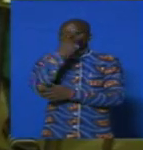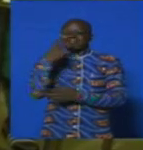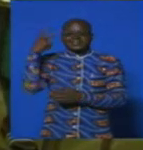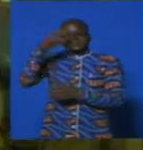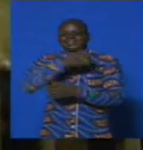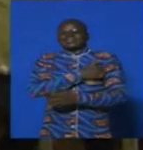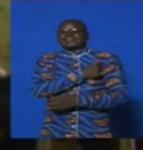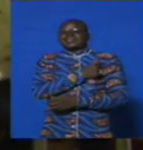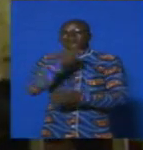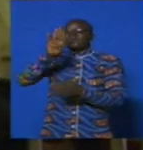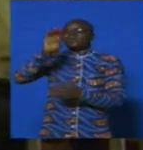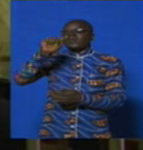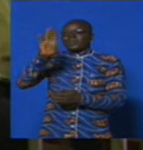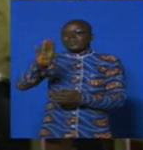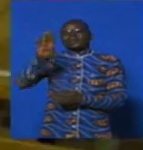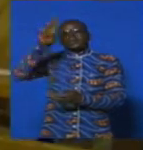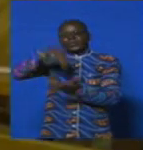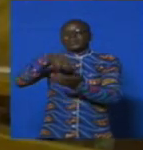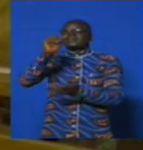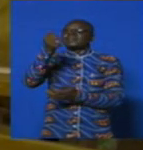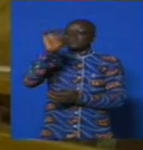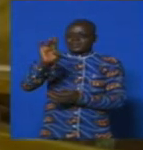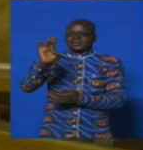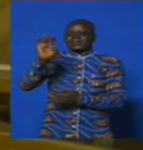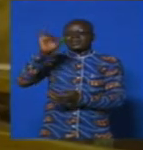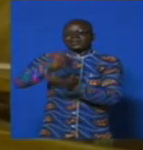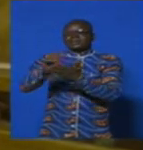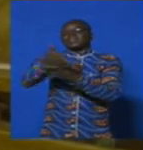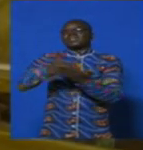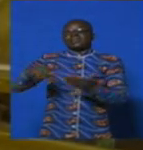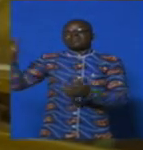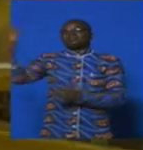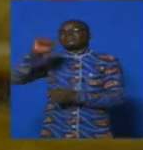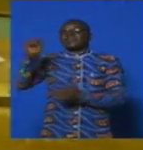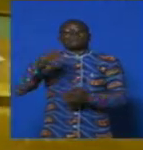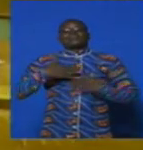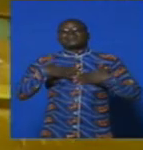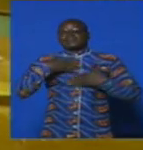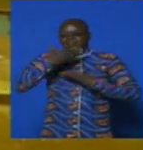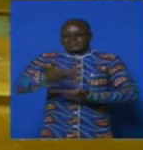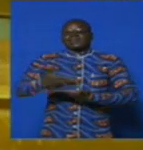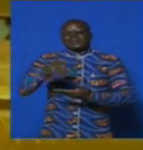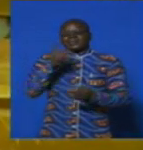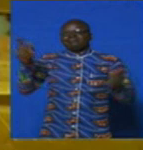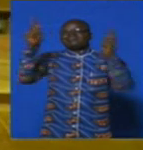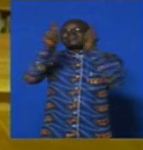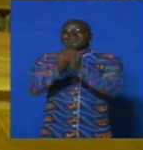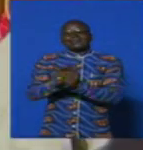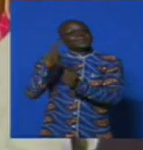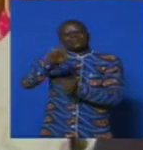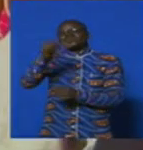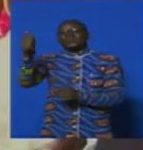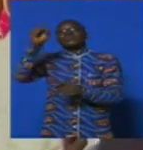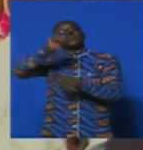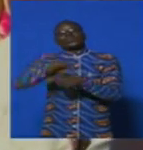au baccalauréat session 2018. Si pour certains l'assurance et la confiance sont au rendez-vous, la réalité est tout autre chez d'autres.